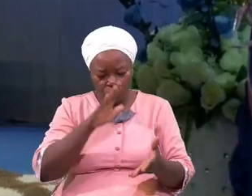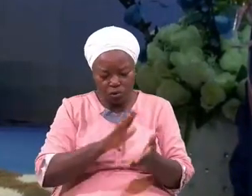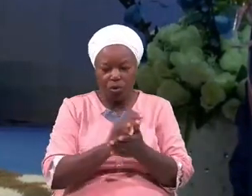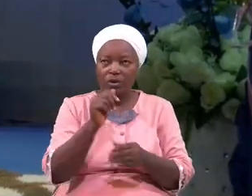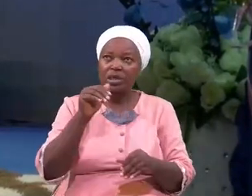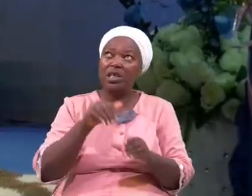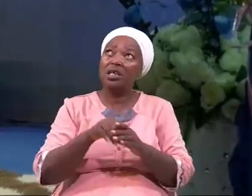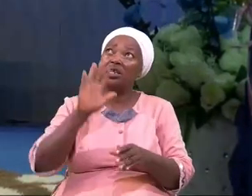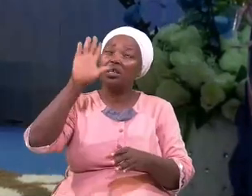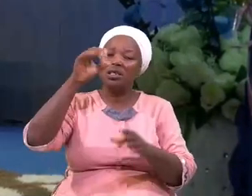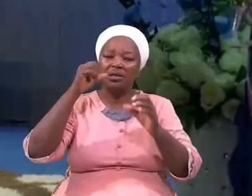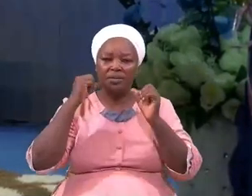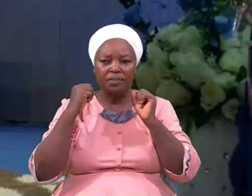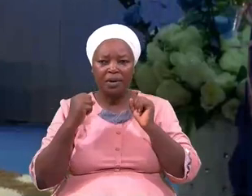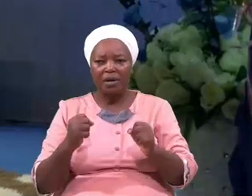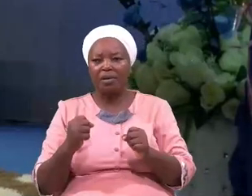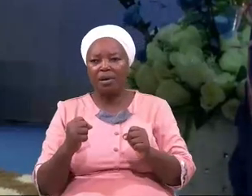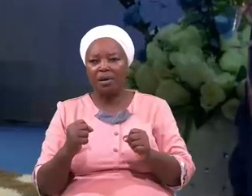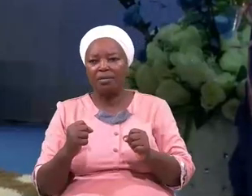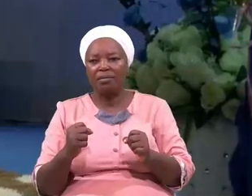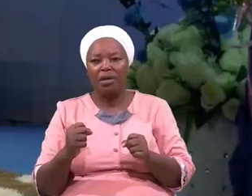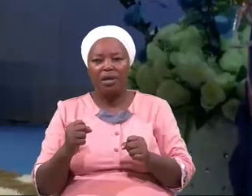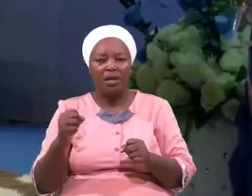la confiance en sa puissance,